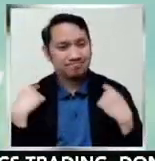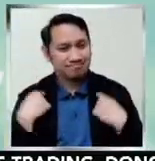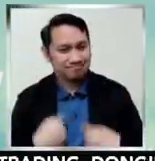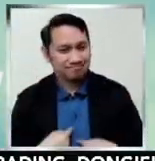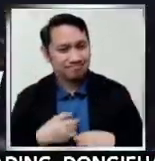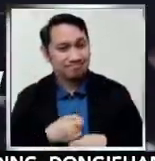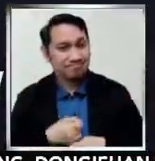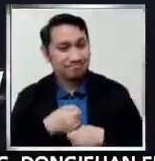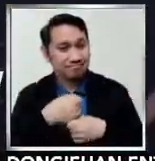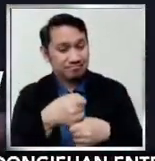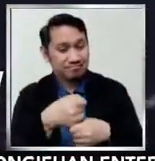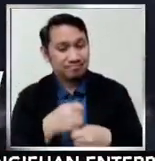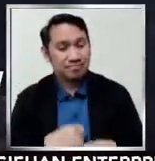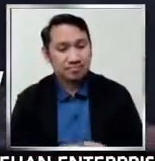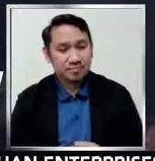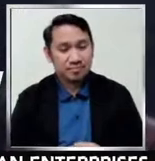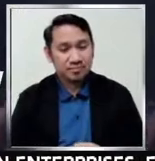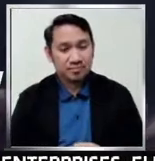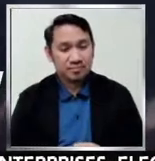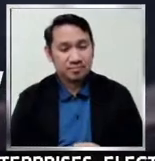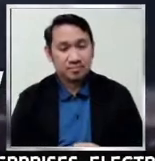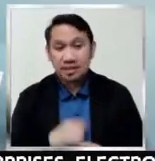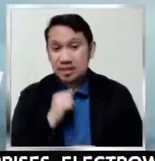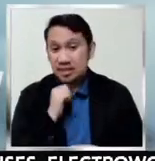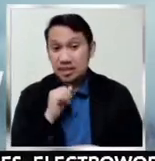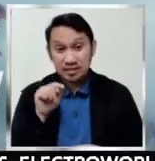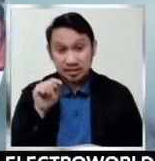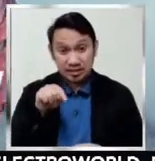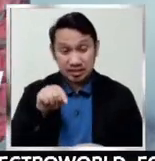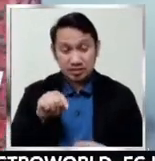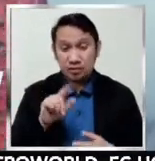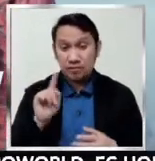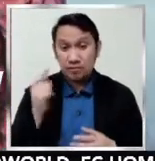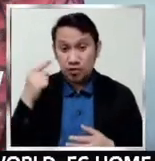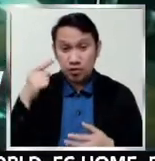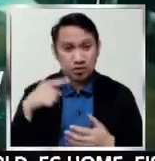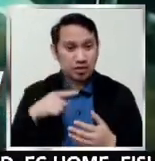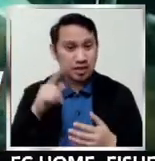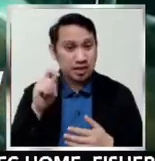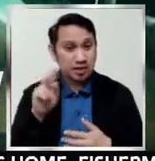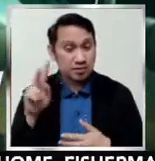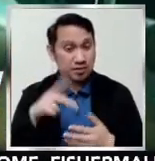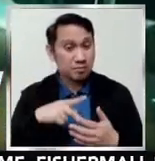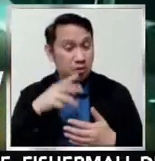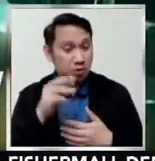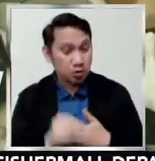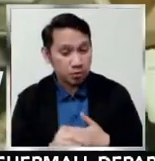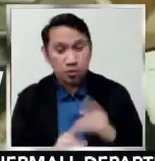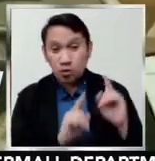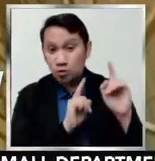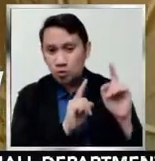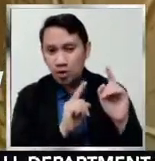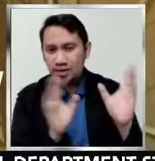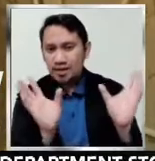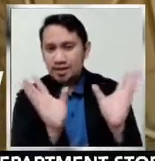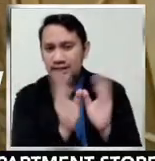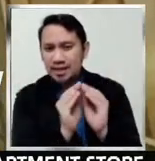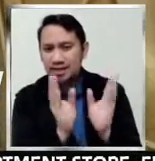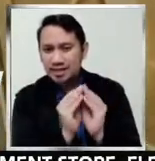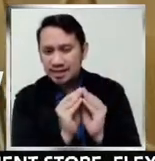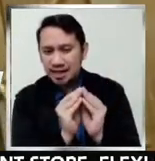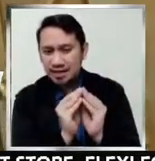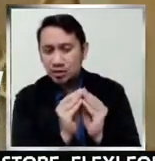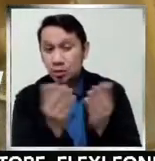This time, bilang first Philippine TV program na lalahok sa biggest annual comics convention ng California, USA, ang San